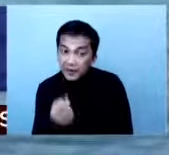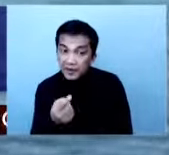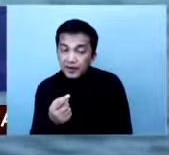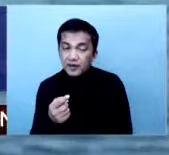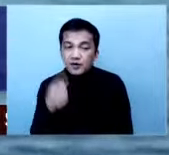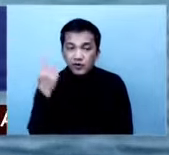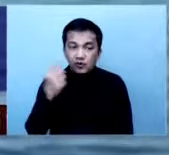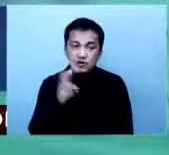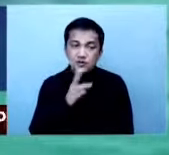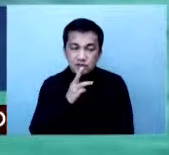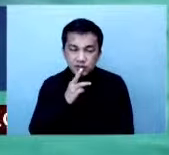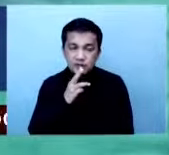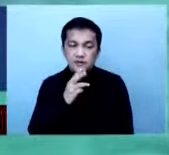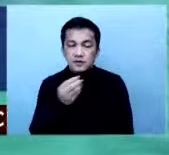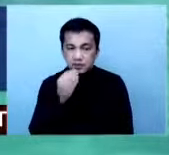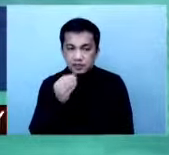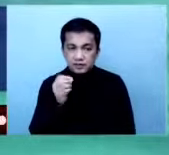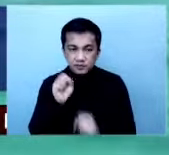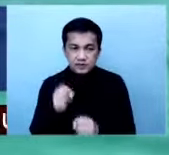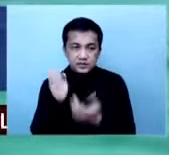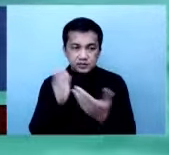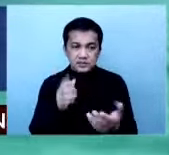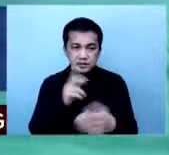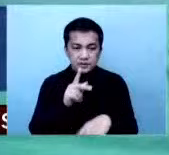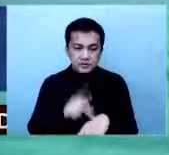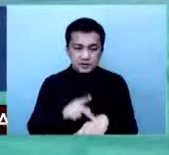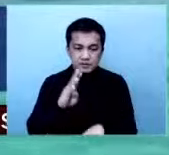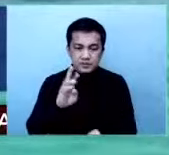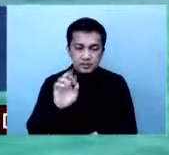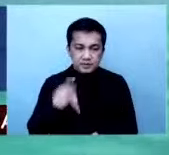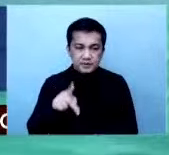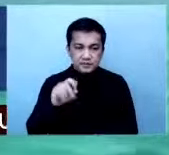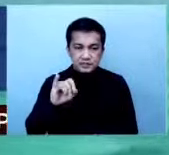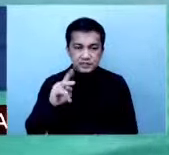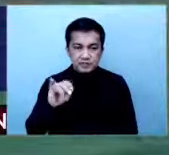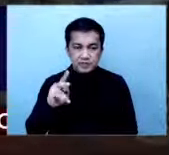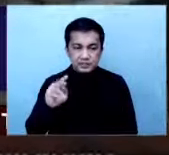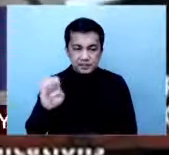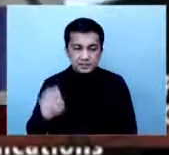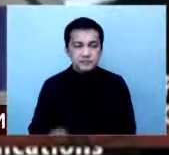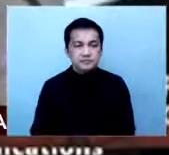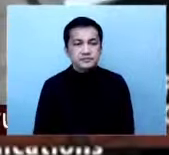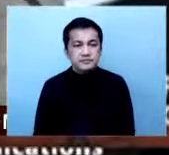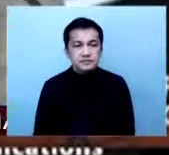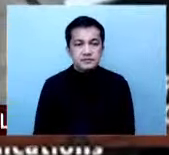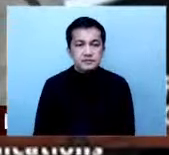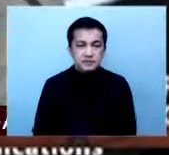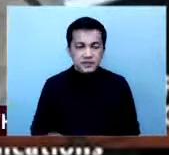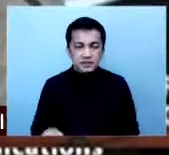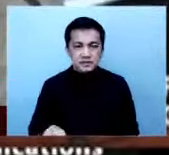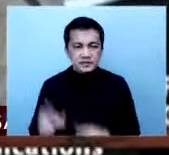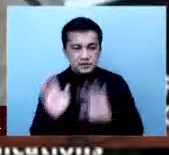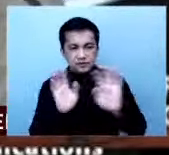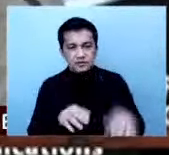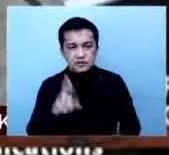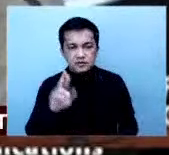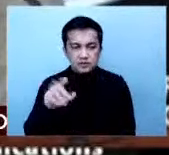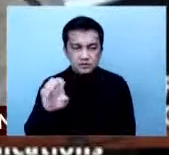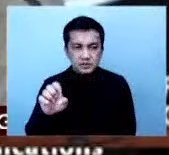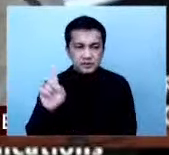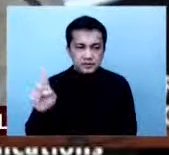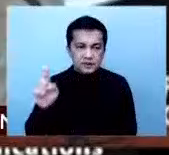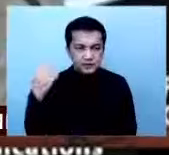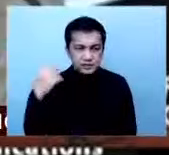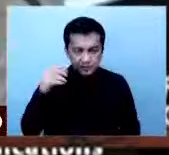at pagkain lang ang pwedeng dalhin ang pilipin sa brp Shera Madre sa ayungin sh pero tinabla si ro ng isa pang dating